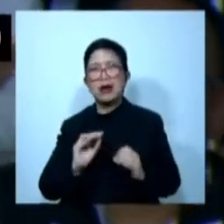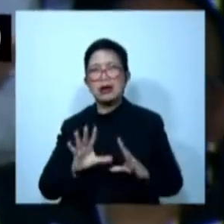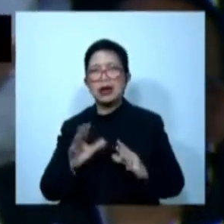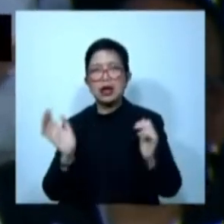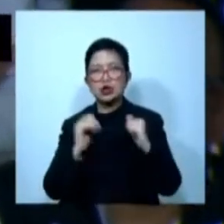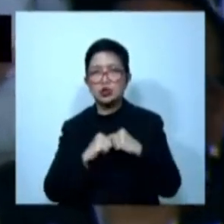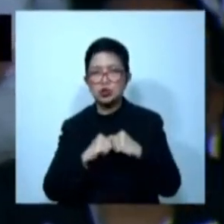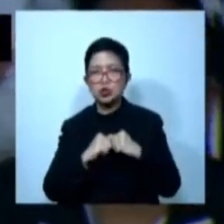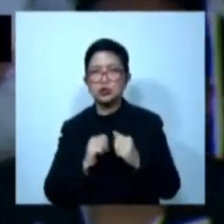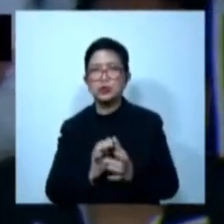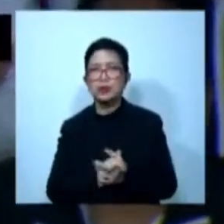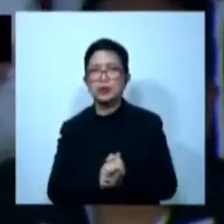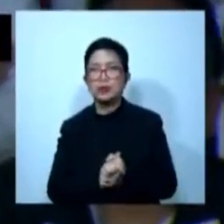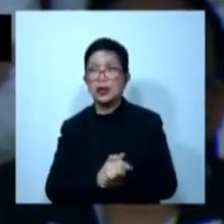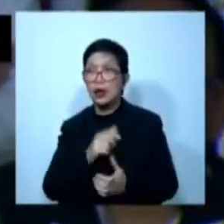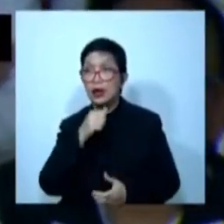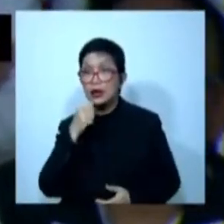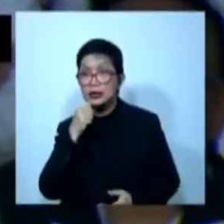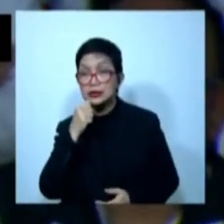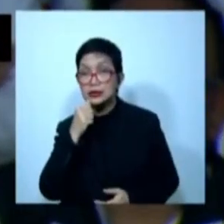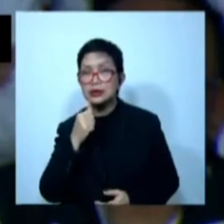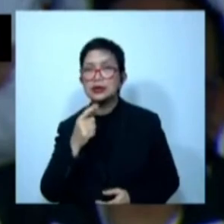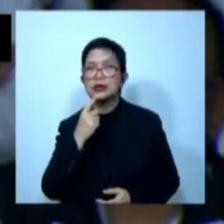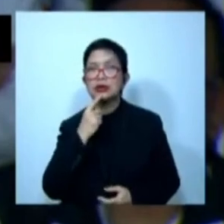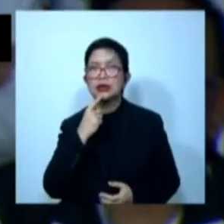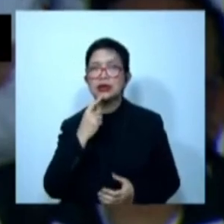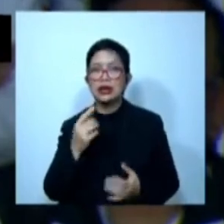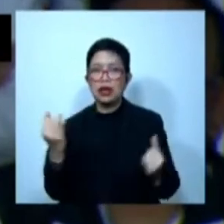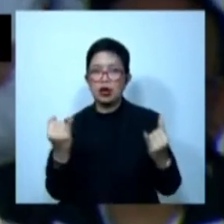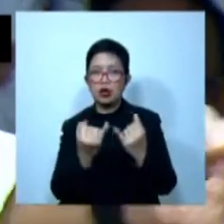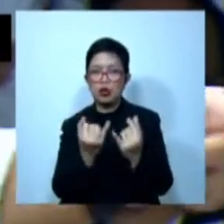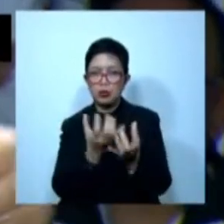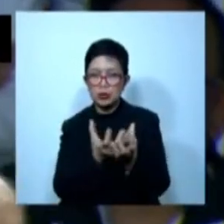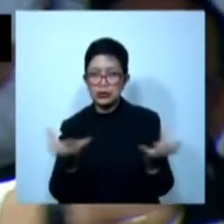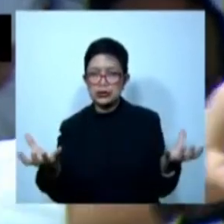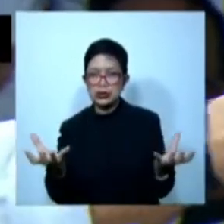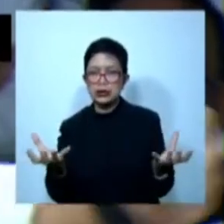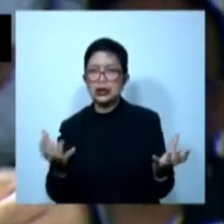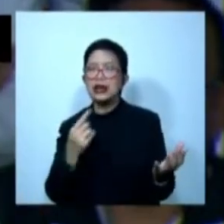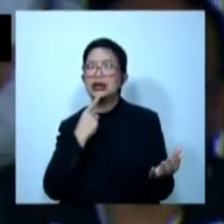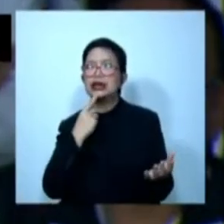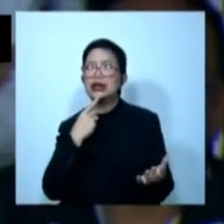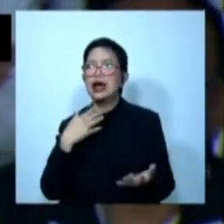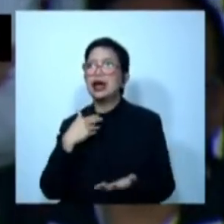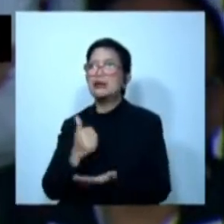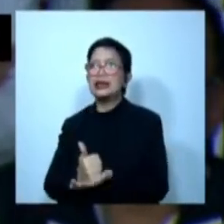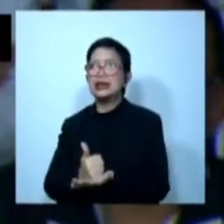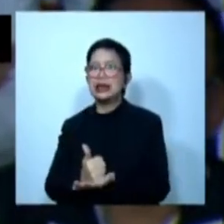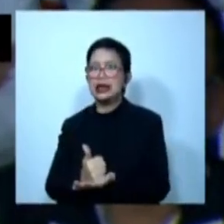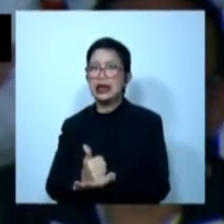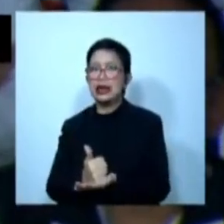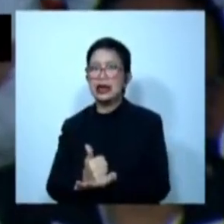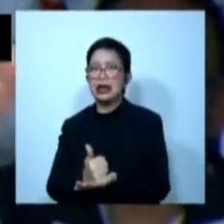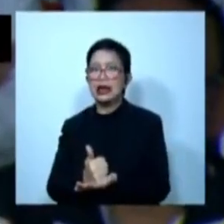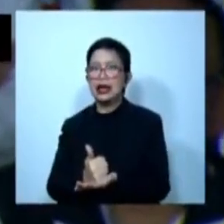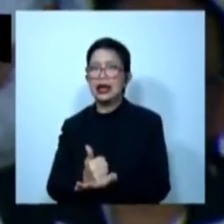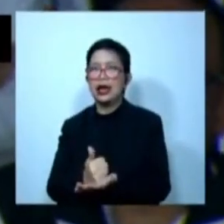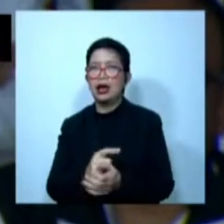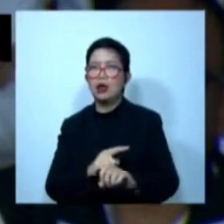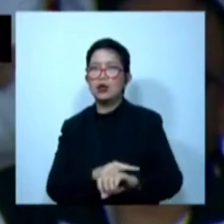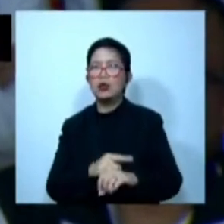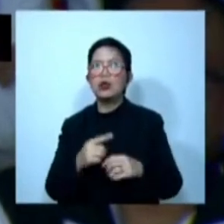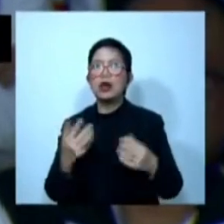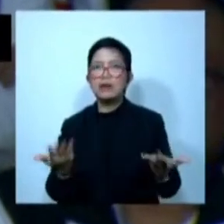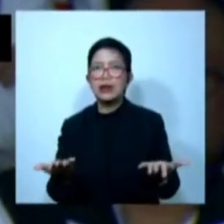Maka Mas Anies, soal oposisi tidak oposisi, soal kepentingan saja kok. Kapan kita